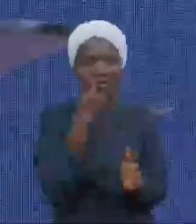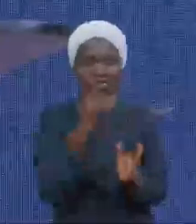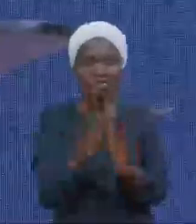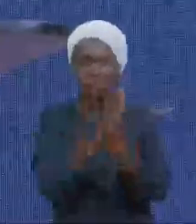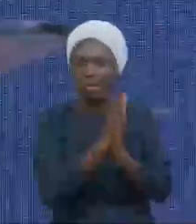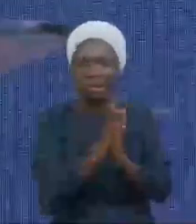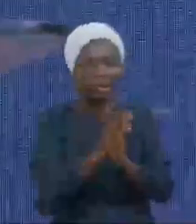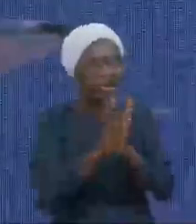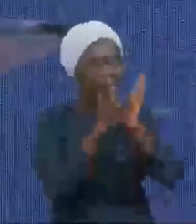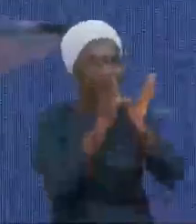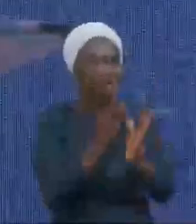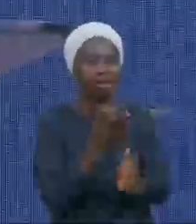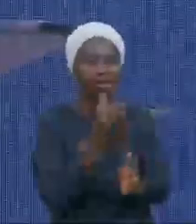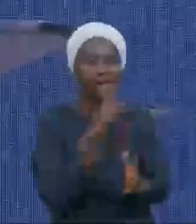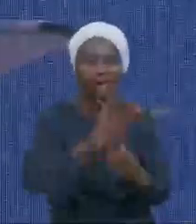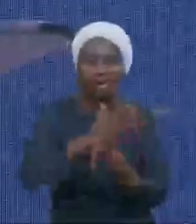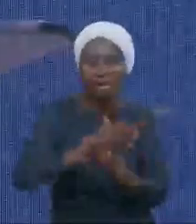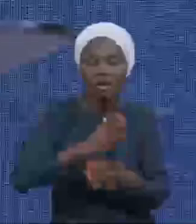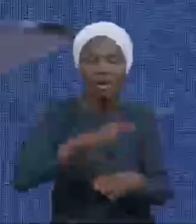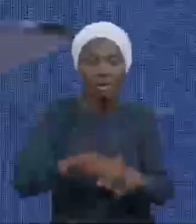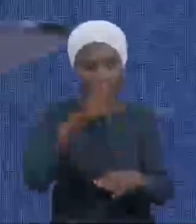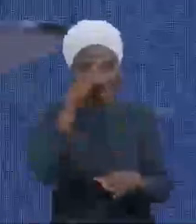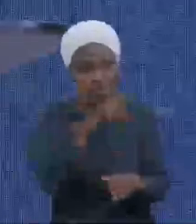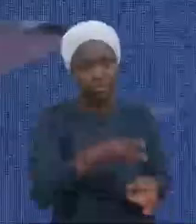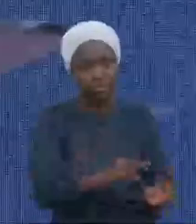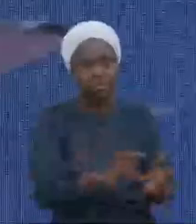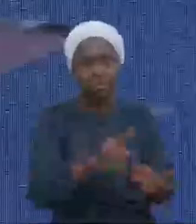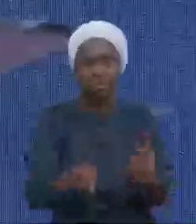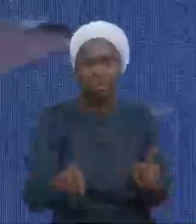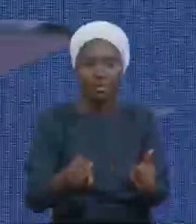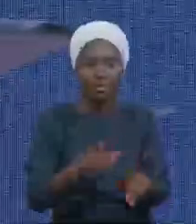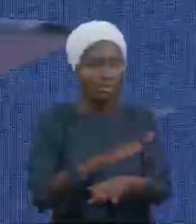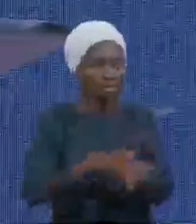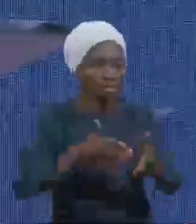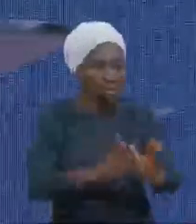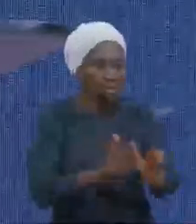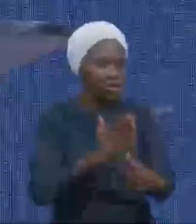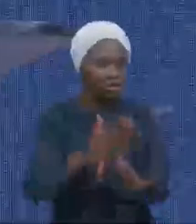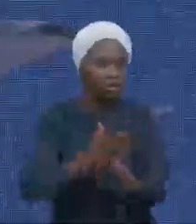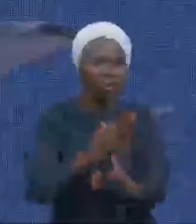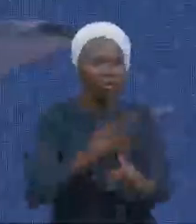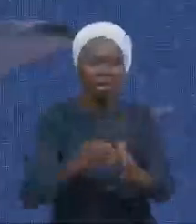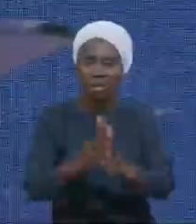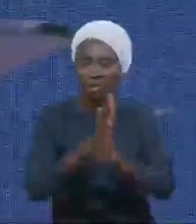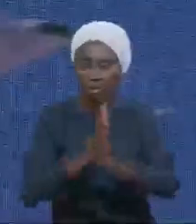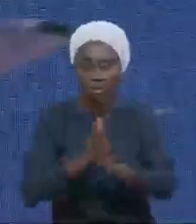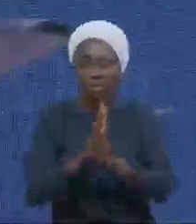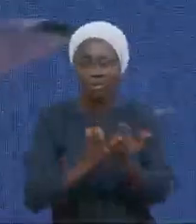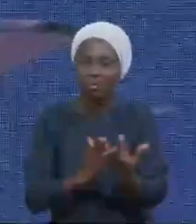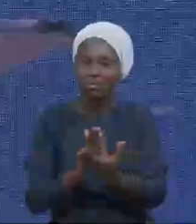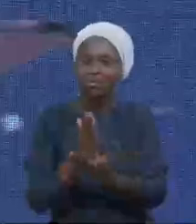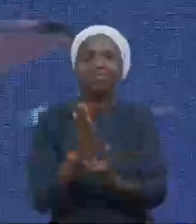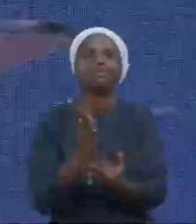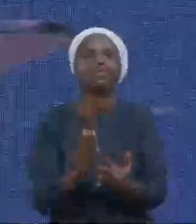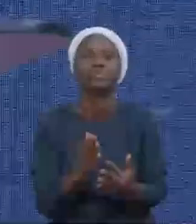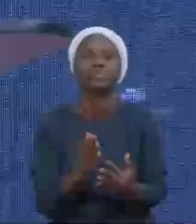barrières, mais il a prié jusqu'à la victoire. Donc c'est le moment pour toi aussi de prier pour